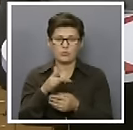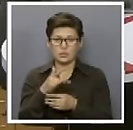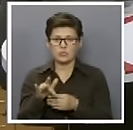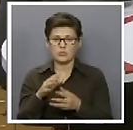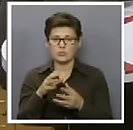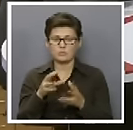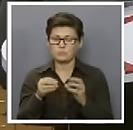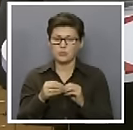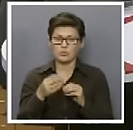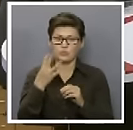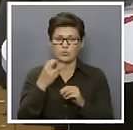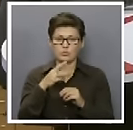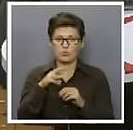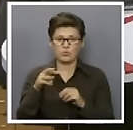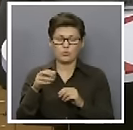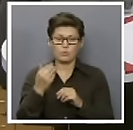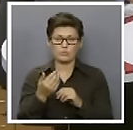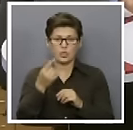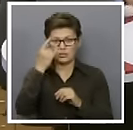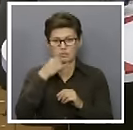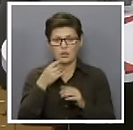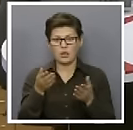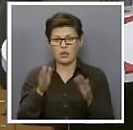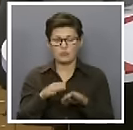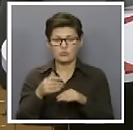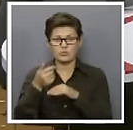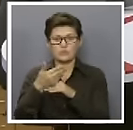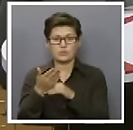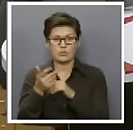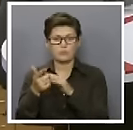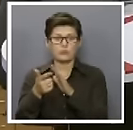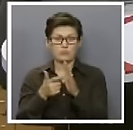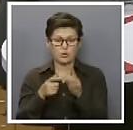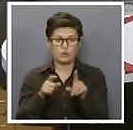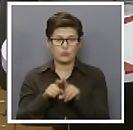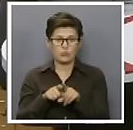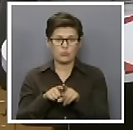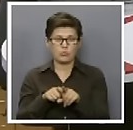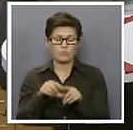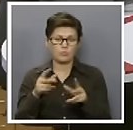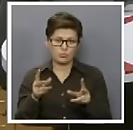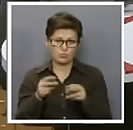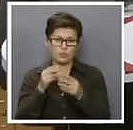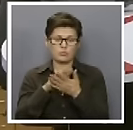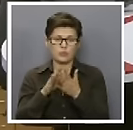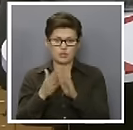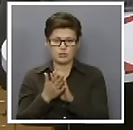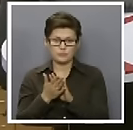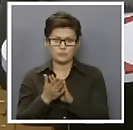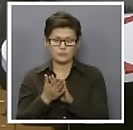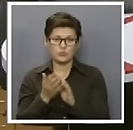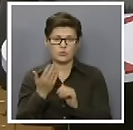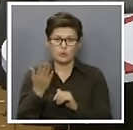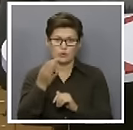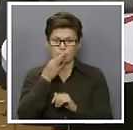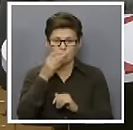да, біз 400 миллионды осында қалдырып, одан кейін сырттан да келе бастаған кезде біз онда ұтымды жағыда позициядамыз. Мен сол кезде